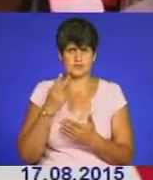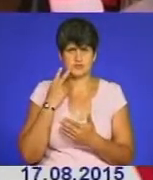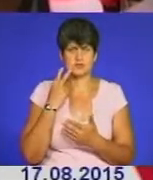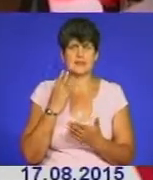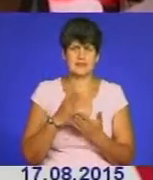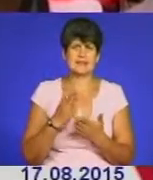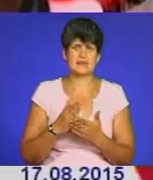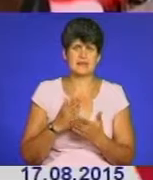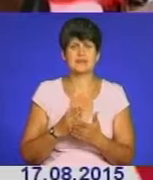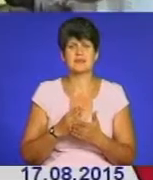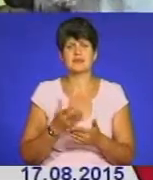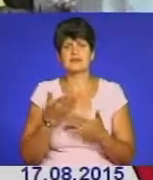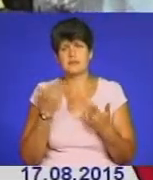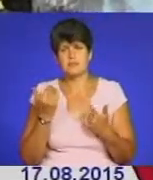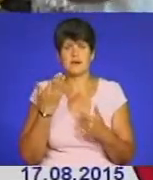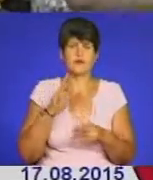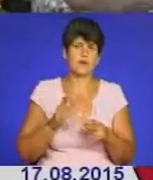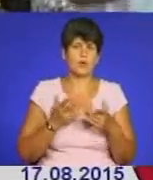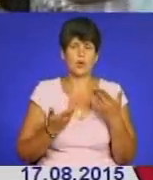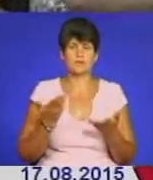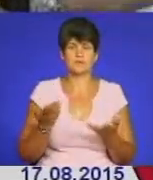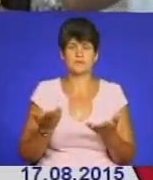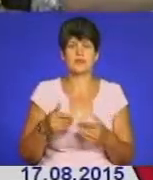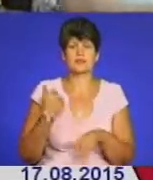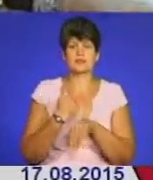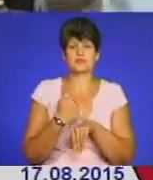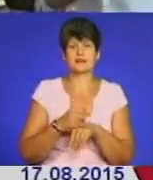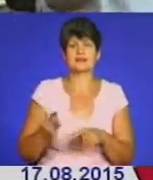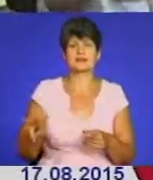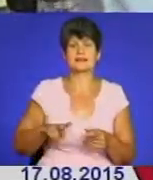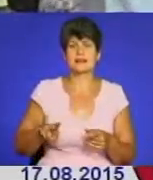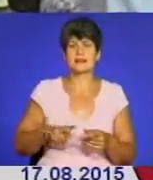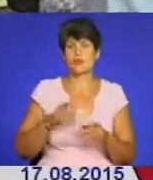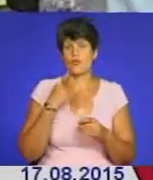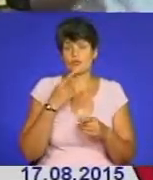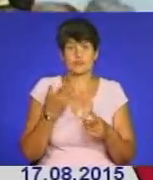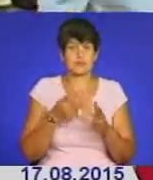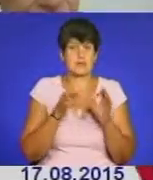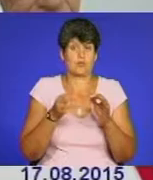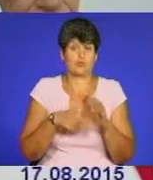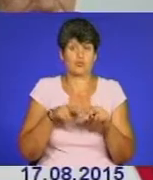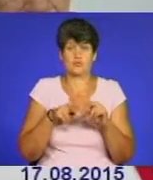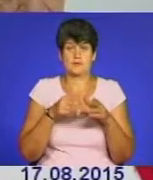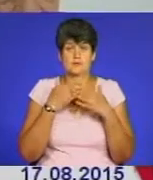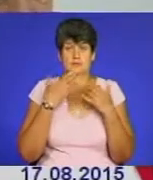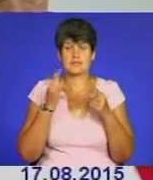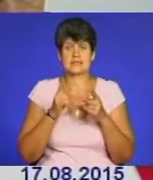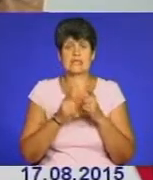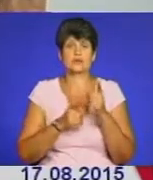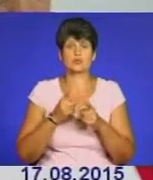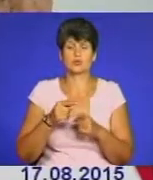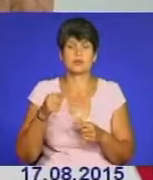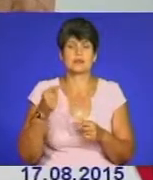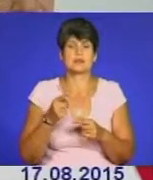завжди є. Є і немає, як коли. Генеральний директор ринку Юрій Вурко каже, що ніякого будівництва там не планують. Лише реконструкцію молочного,